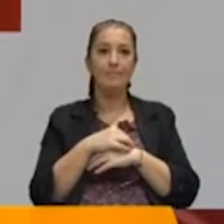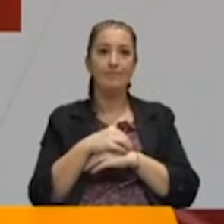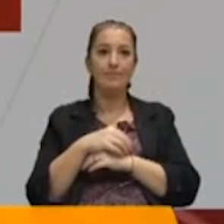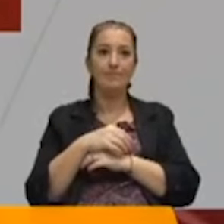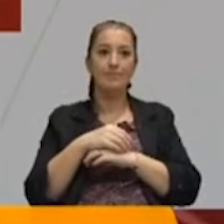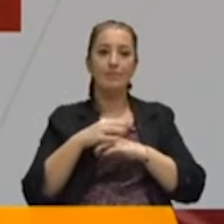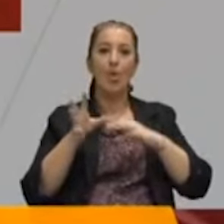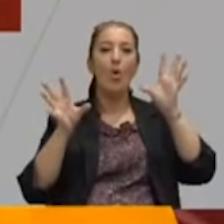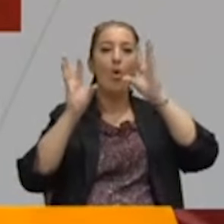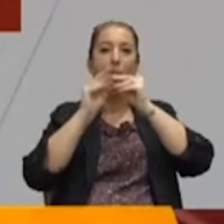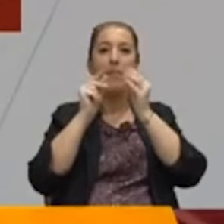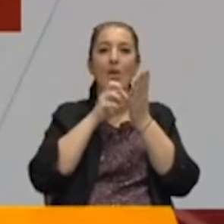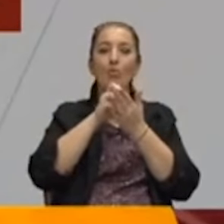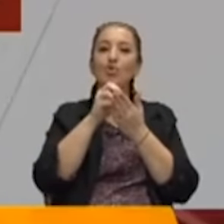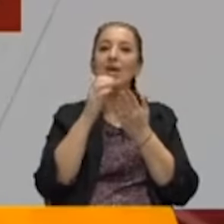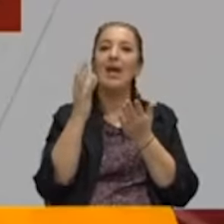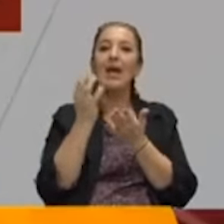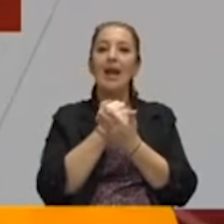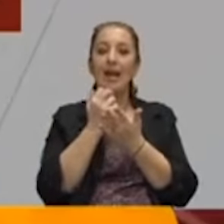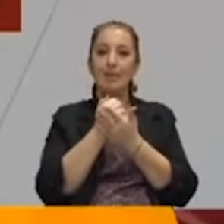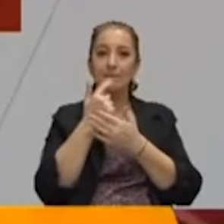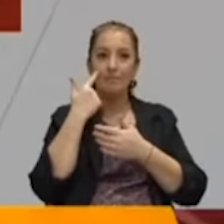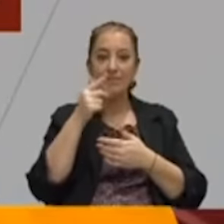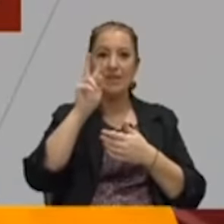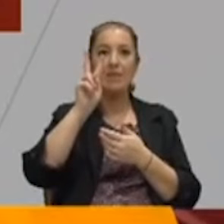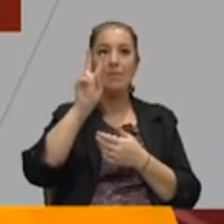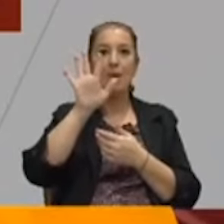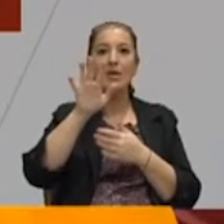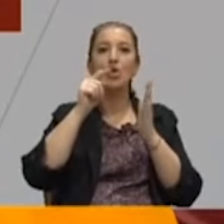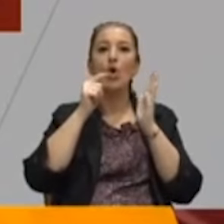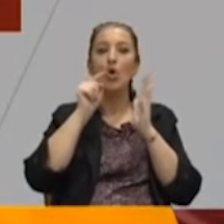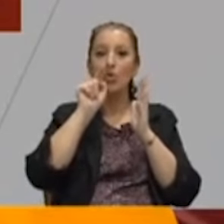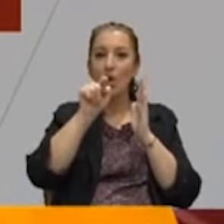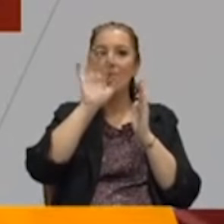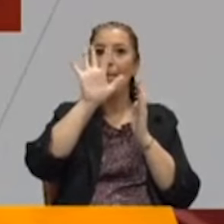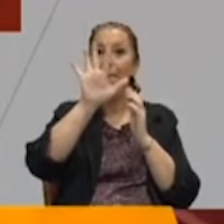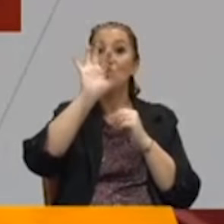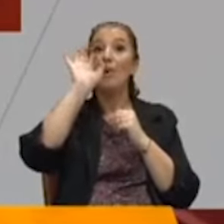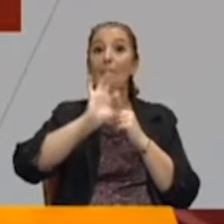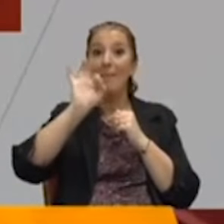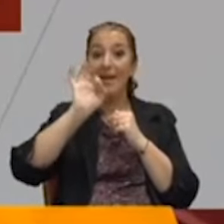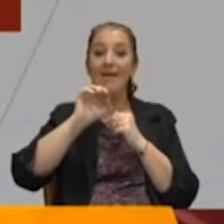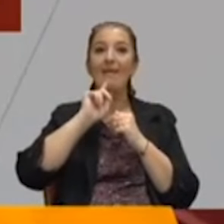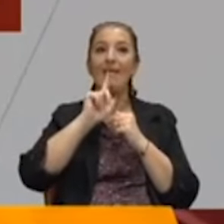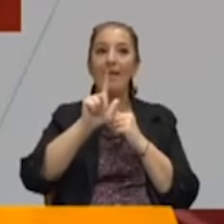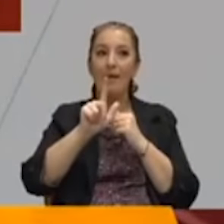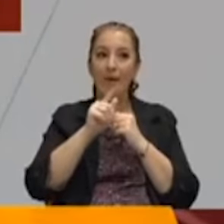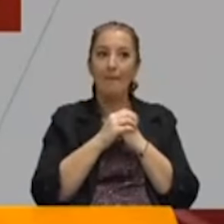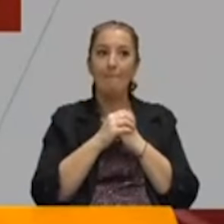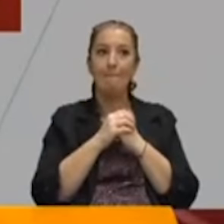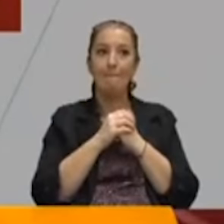Toplam bütçe gelirlerimizi 25.5 milyar lira,